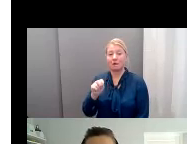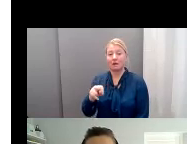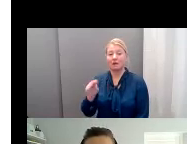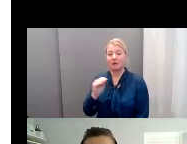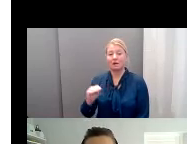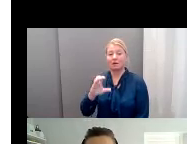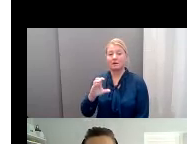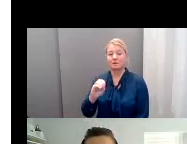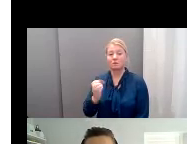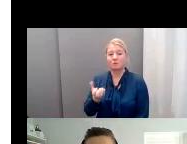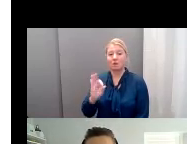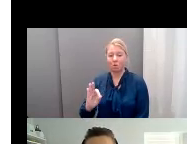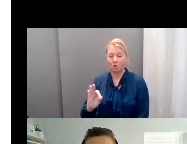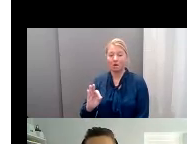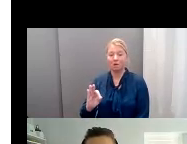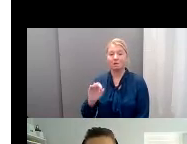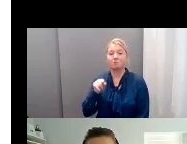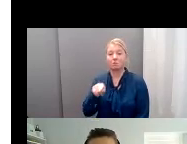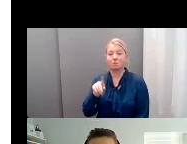bahner@soch, det vill säga